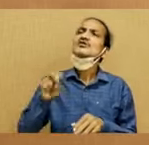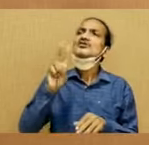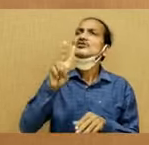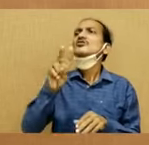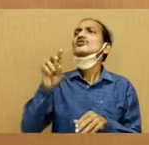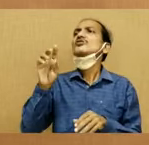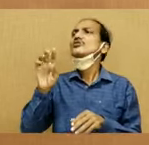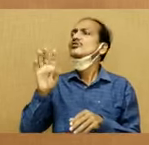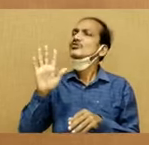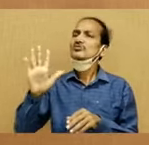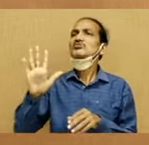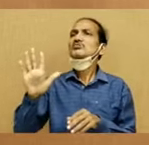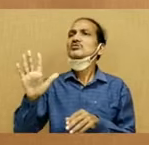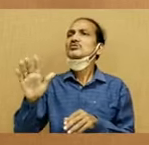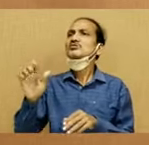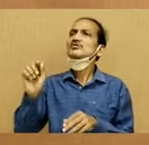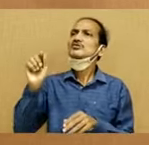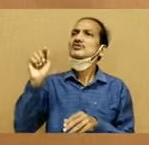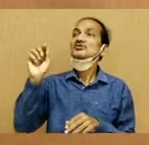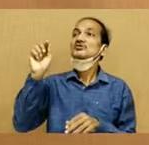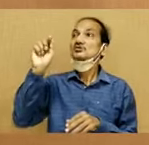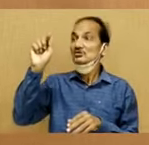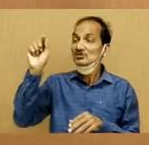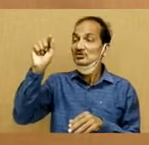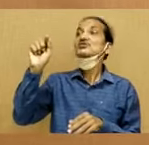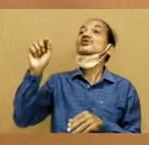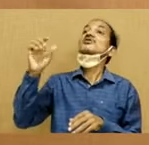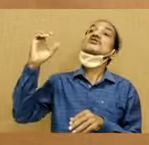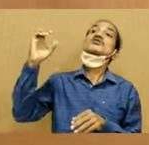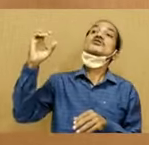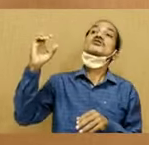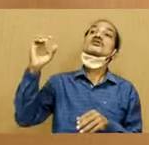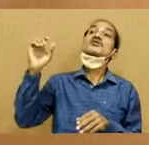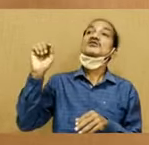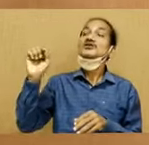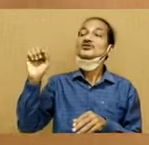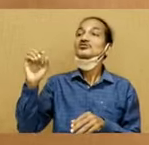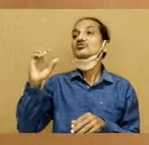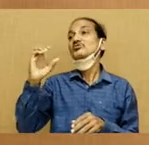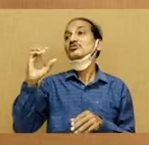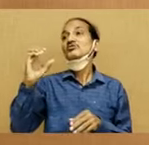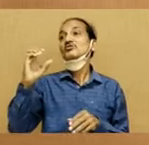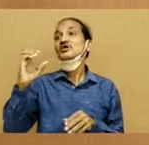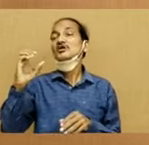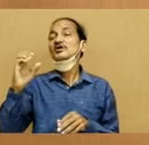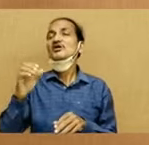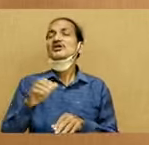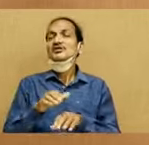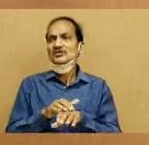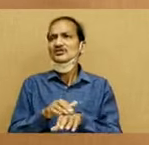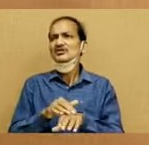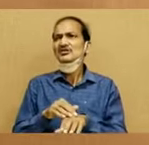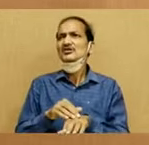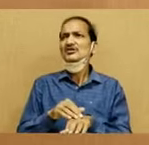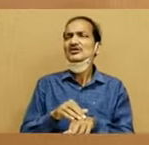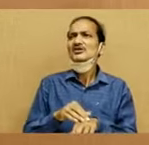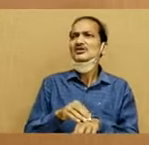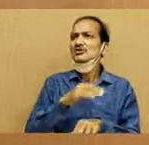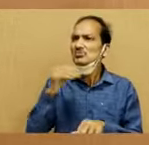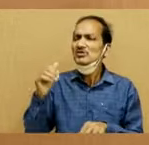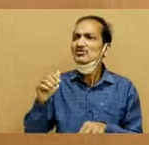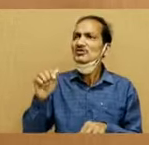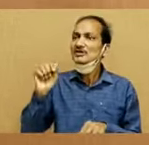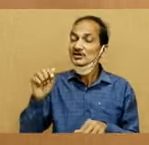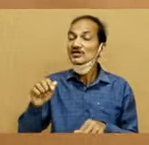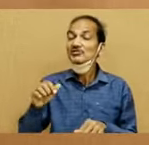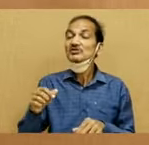ବା 77 ଡିଗ୍ରୀ ଫାରେନହାଇଟ୍ରେ ଇଏ କରୋନା ଆପେ ଆପେ ମରିଯିବ। ଏଇଟା ଗୋଟେ ବିଜ୍ଞାନସମ୍ମତ ଜିନିଷ ନୁହଁ ଏପରି କୌଣସି ଜିନିଷ ନାହିଁ